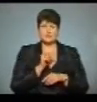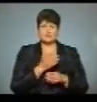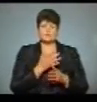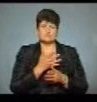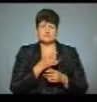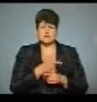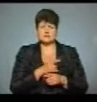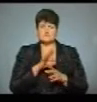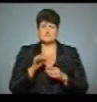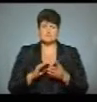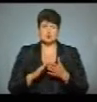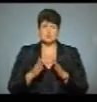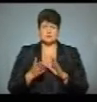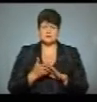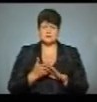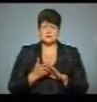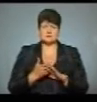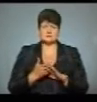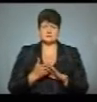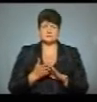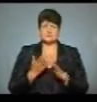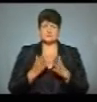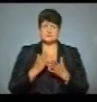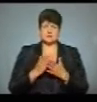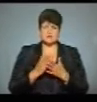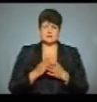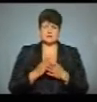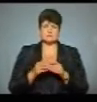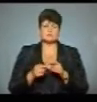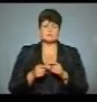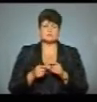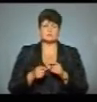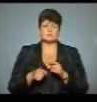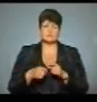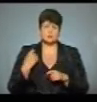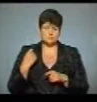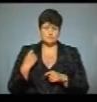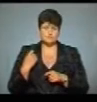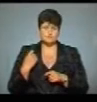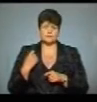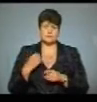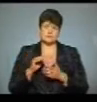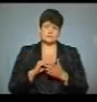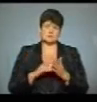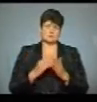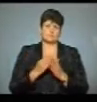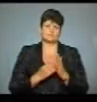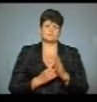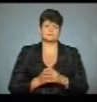усі обставини та якщо є склад злочину чи правопорушення, склали відповідний